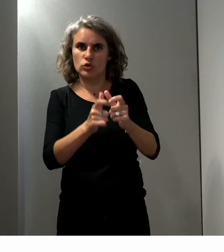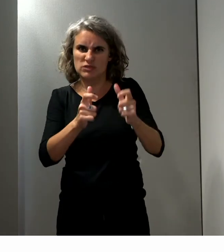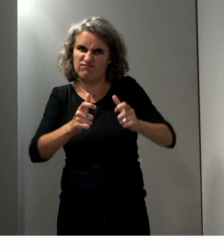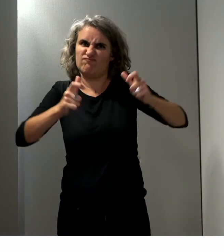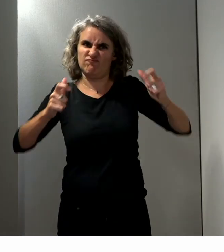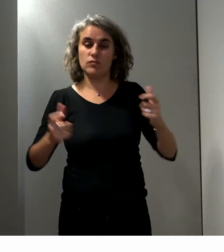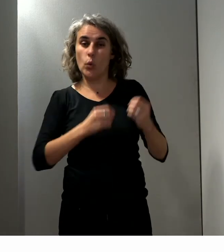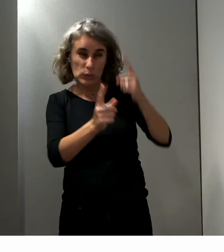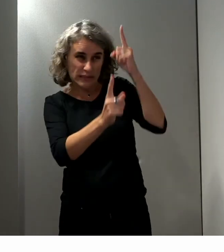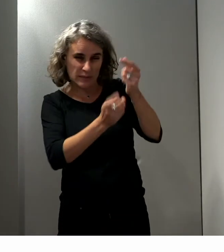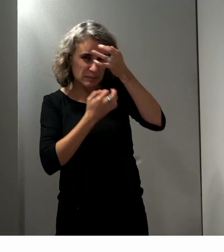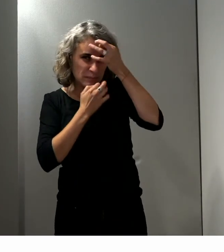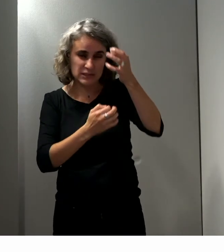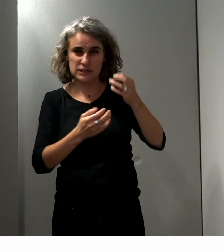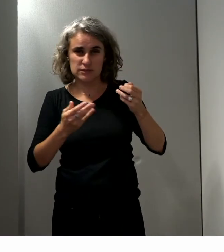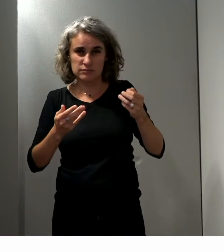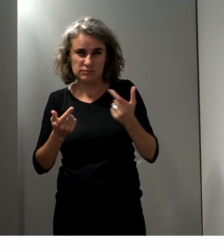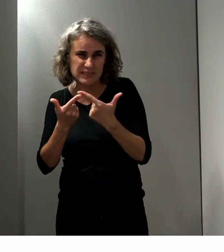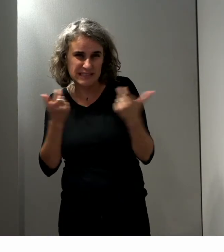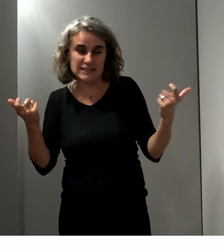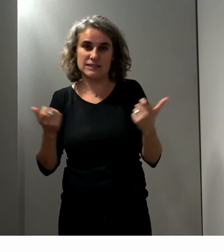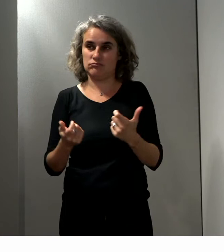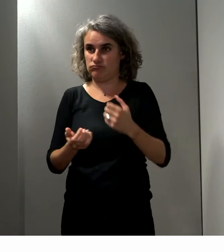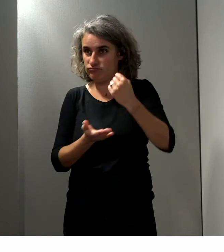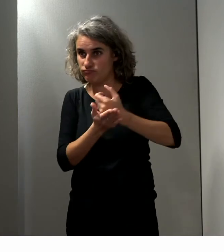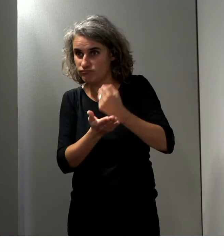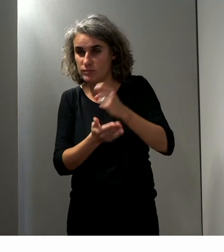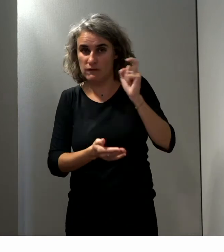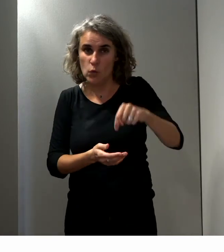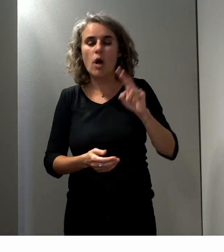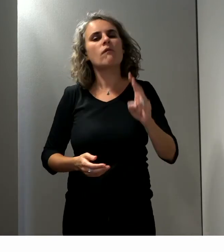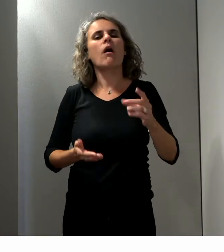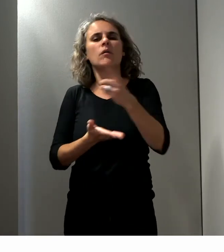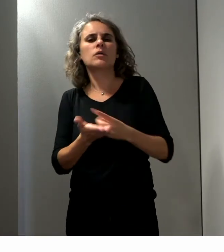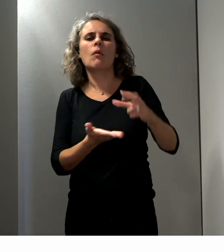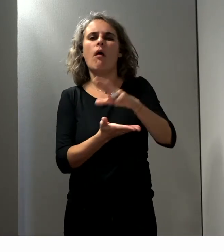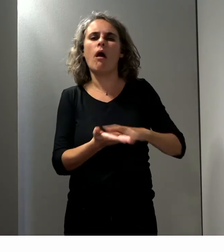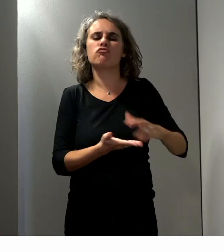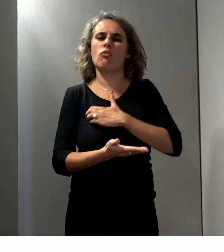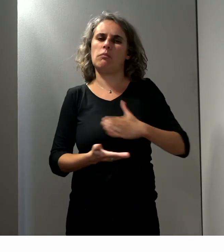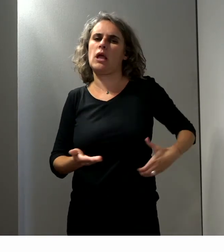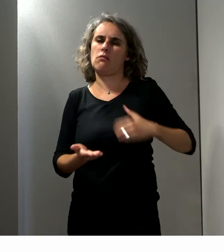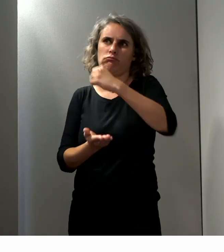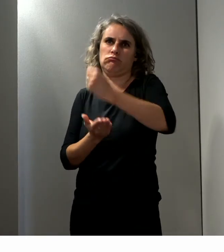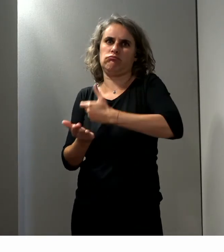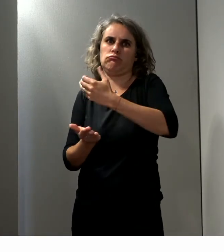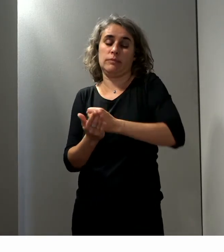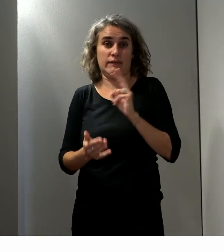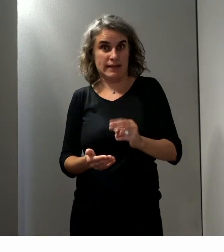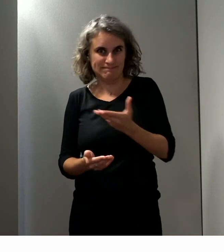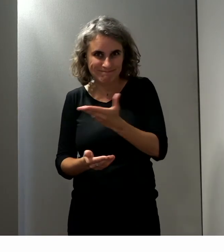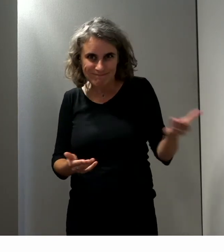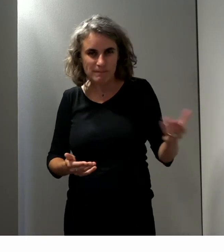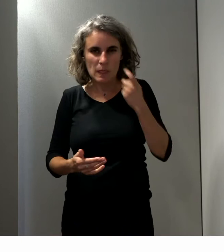projets thématiques aussi. Donc il en existe énormément et il faut se renseigner partout où on peut. Les collectivités sont très porteuses de l'information aussi. Et c'est vrai qu'on ne le sait pas